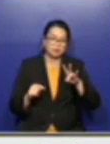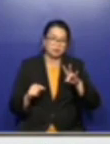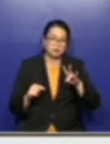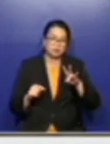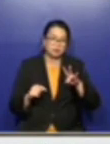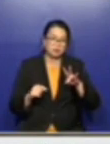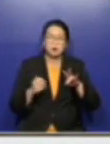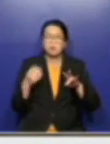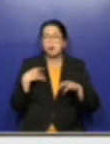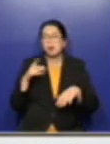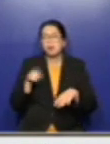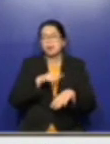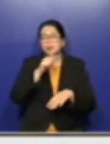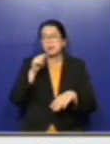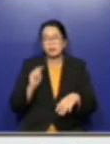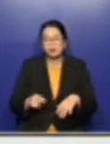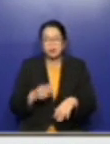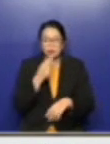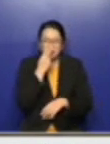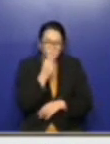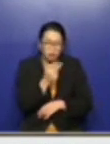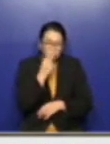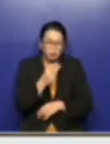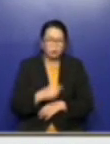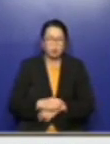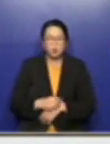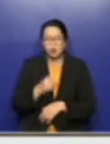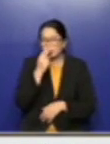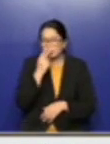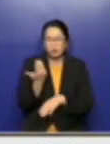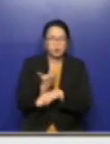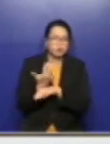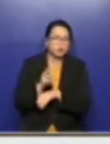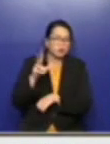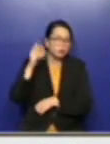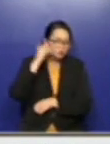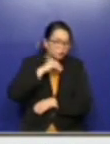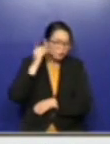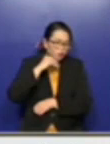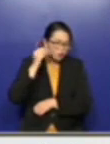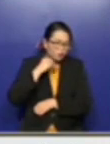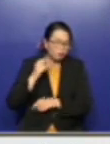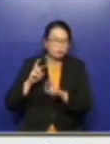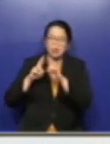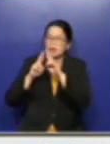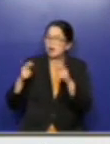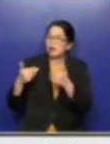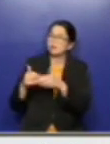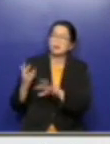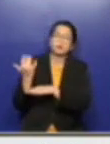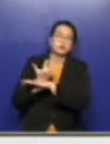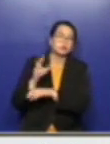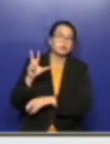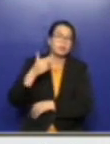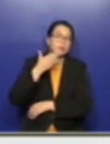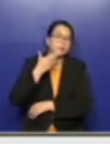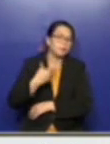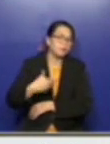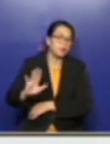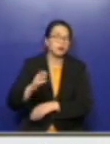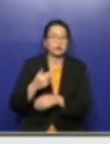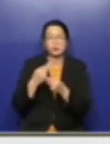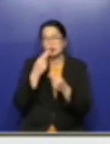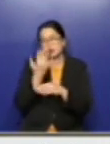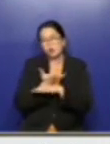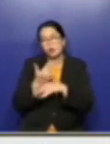ะเหมือนแฟนคลับช่อง3เขาก็ดูช่อง3ทุกวันเขาก็ปลื้มบางคนก็เปิดร้านค้าก็เปิดทิ้งไว้เลย